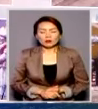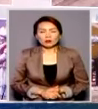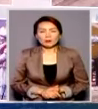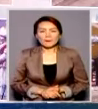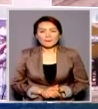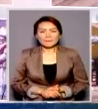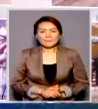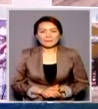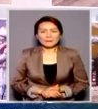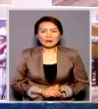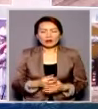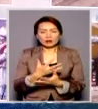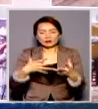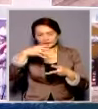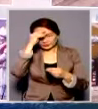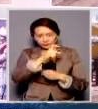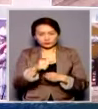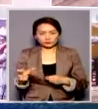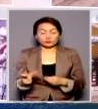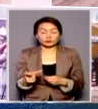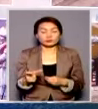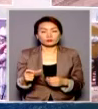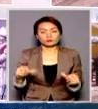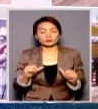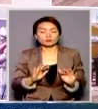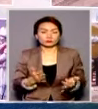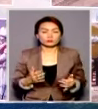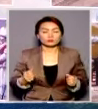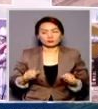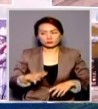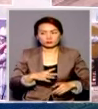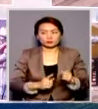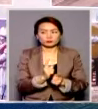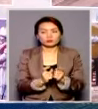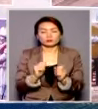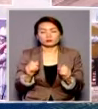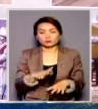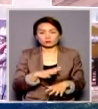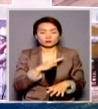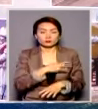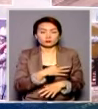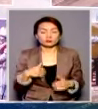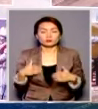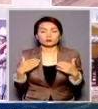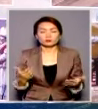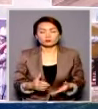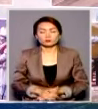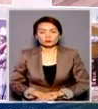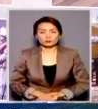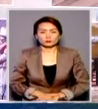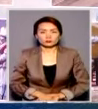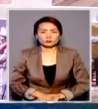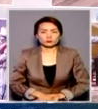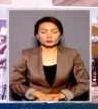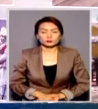жатырмын, біреулер былай біреу былай деуі мүмкін. Қандай да бір зиян жағын айтса, оны көрсетсін. Мен өзім заңгер ретінде бұл жерде